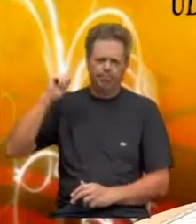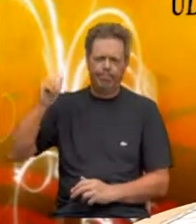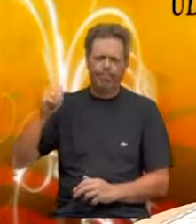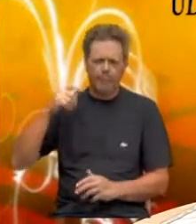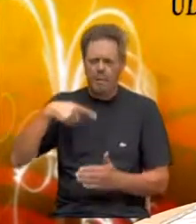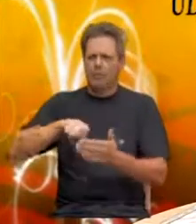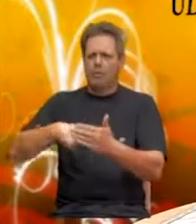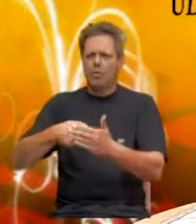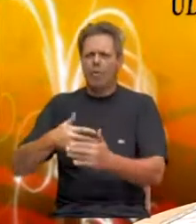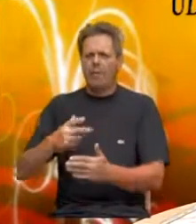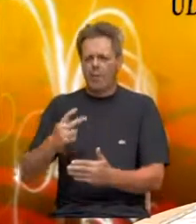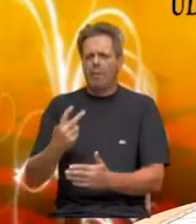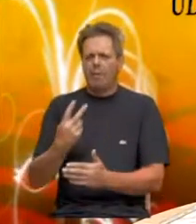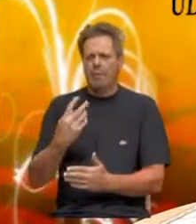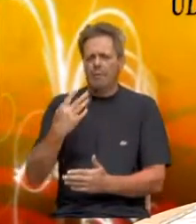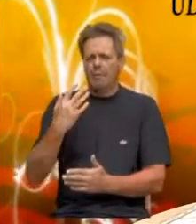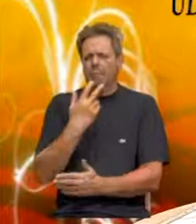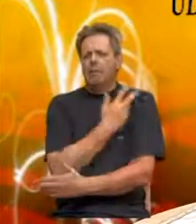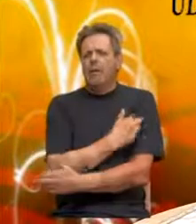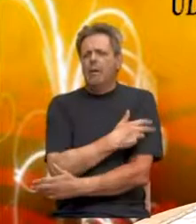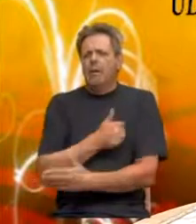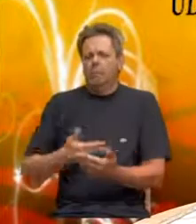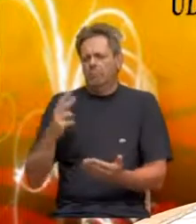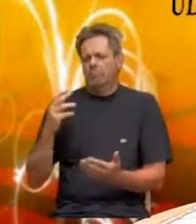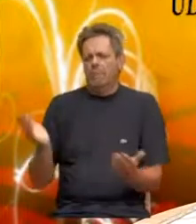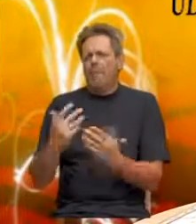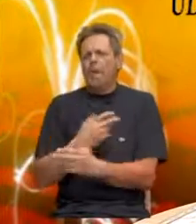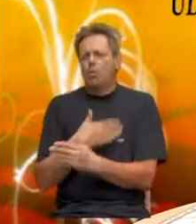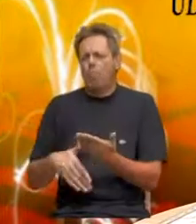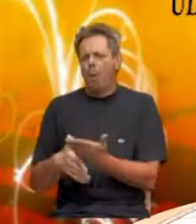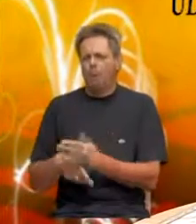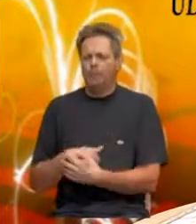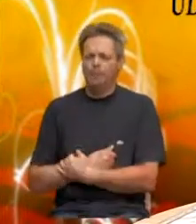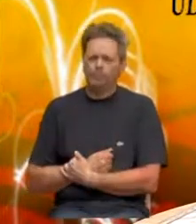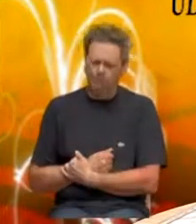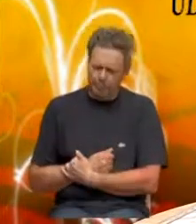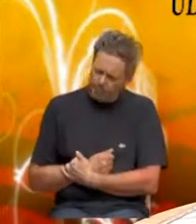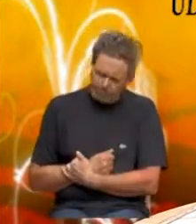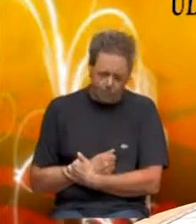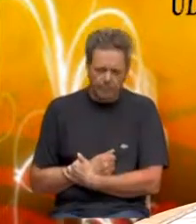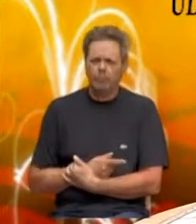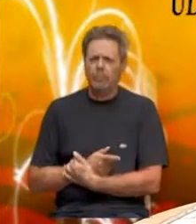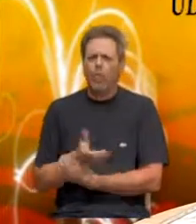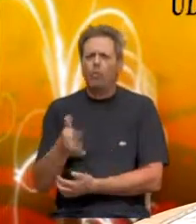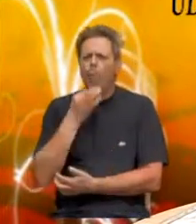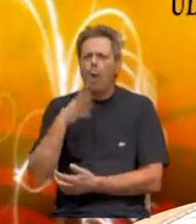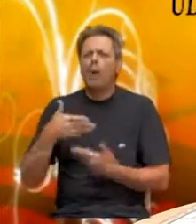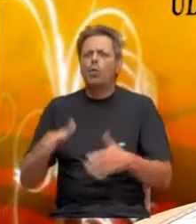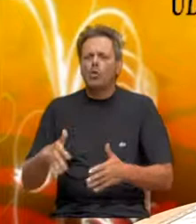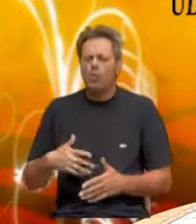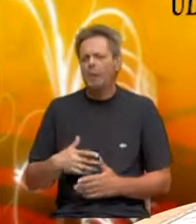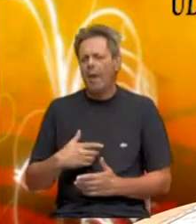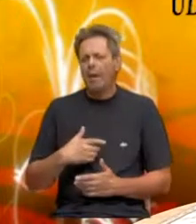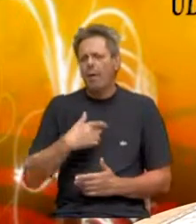da pogriješite, bolje da se ljute na vas u hitnoj pomoći, nego da izgubite osobu koju volite ili da ste sami izgubljeni. Pazite, o